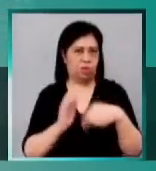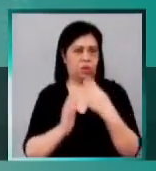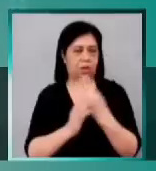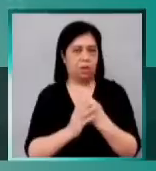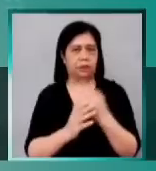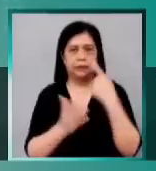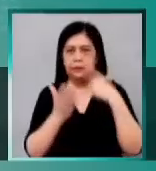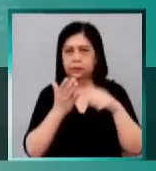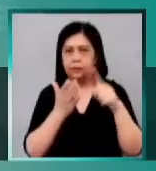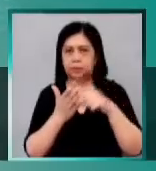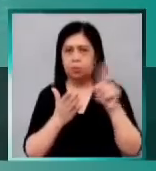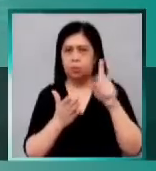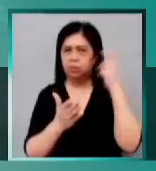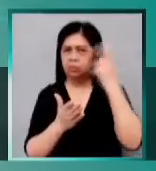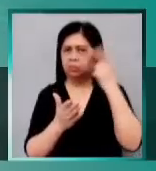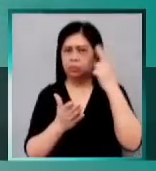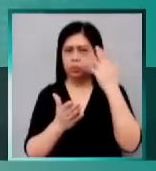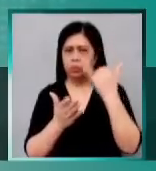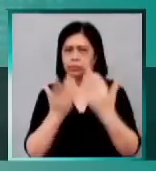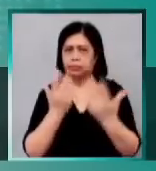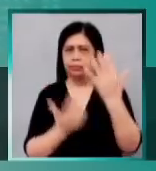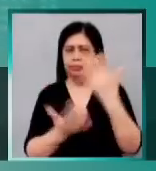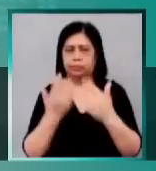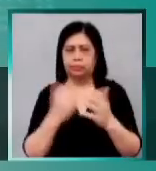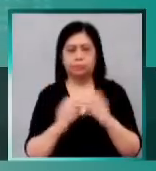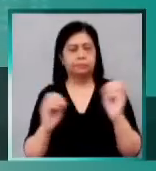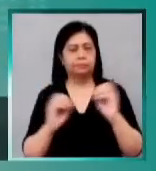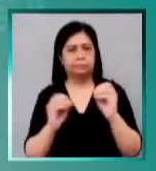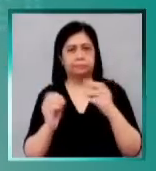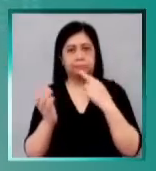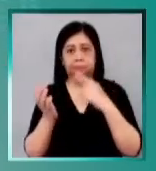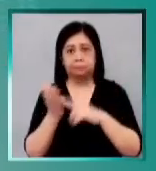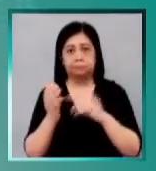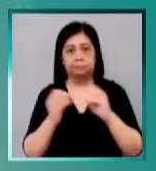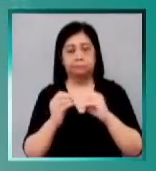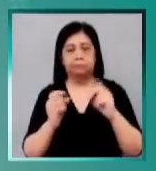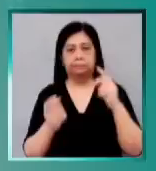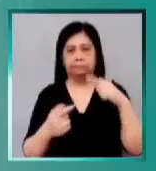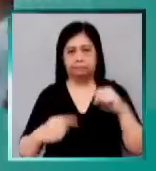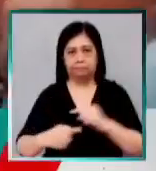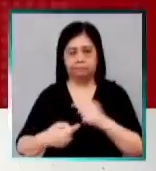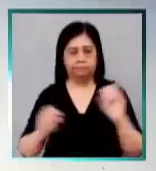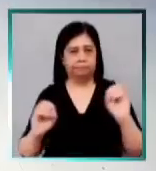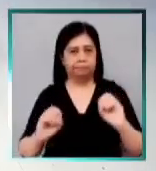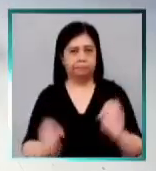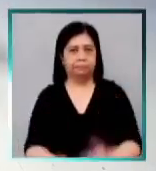ang pinagmulan ng apoy. Wala namang naiulat na nasaktan.